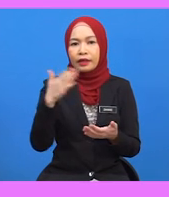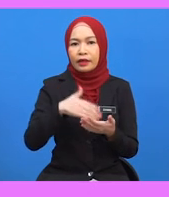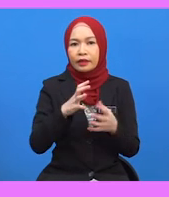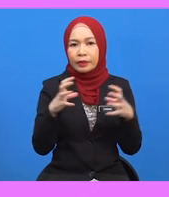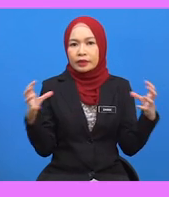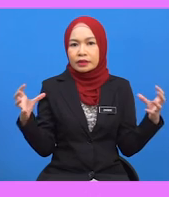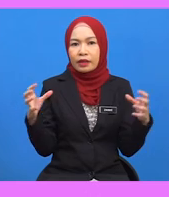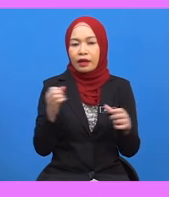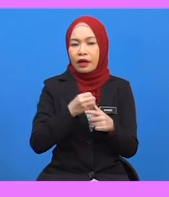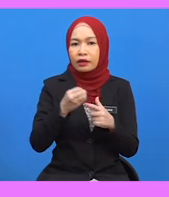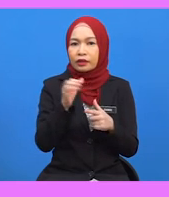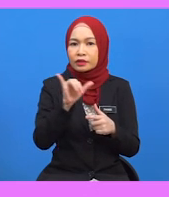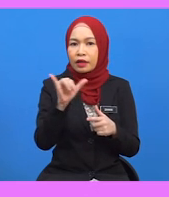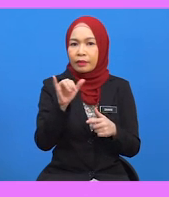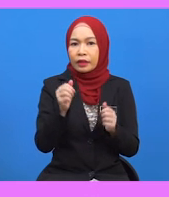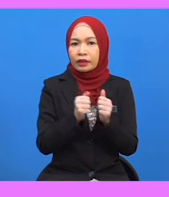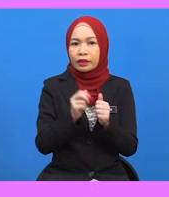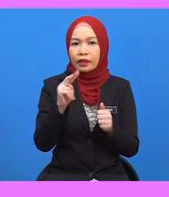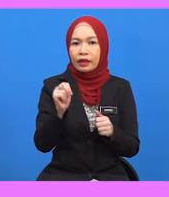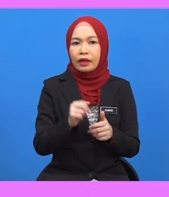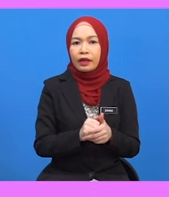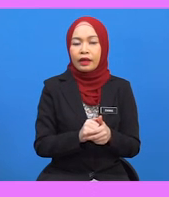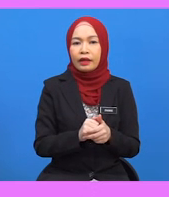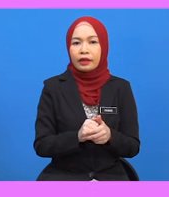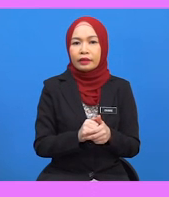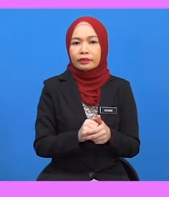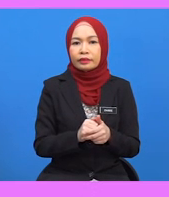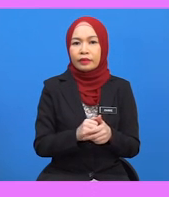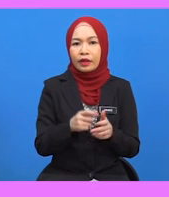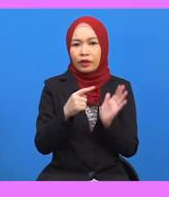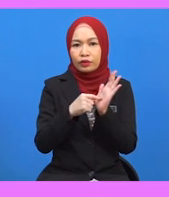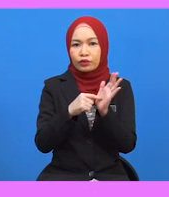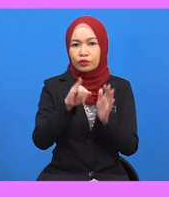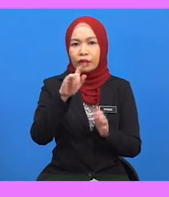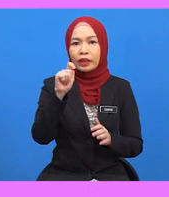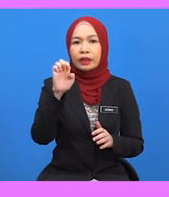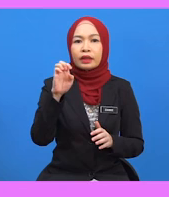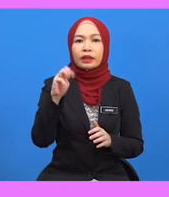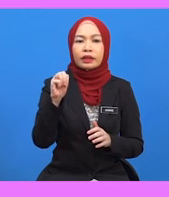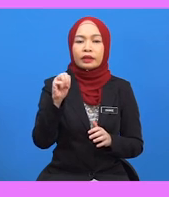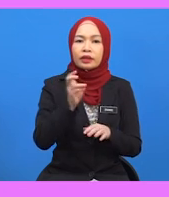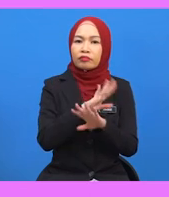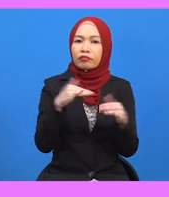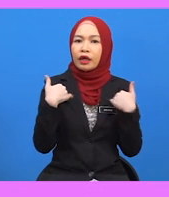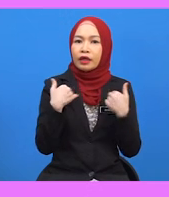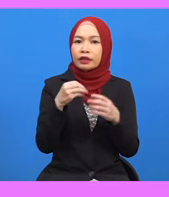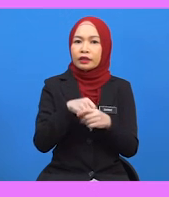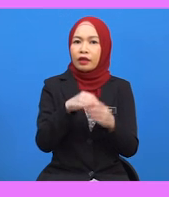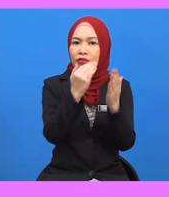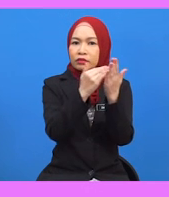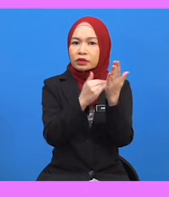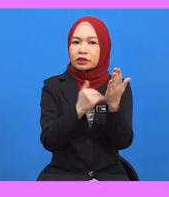N, 8.1 papar item tiada dalam senarai.